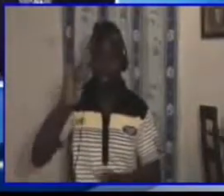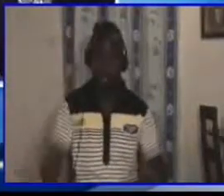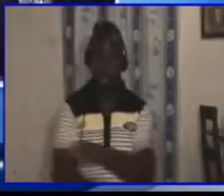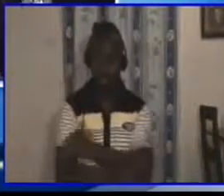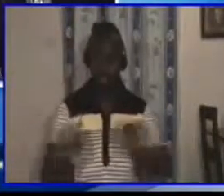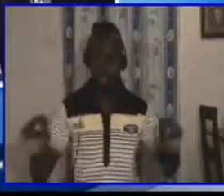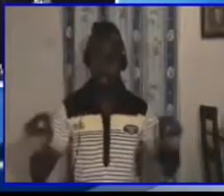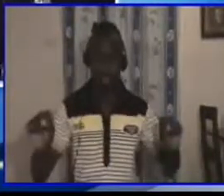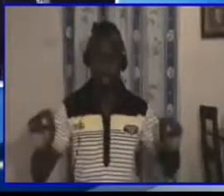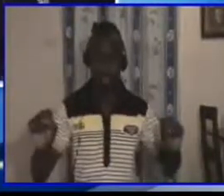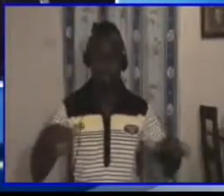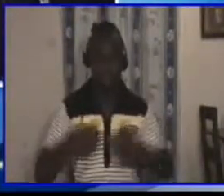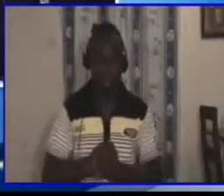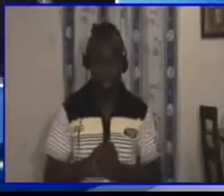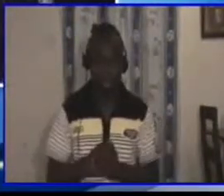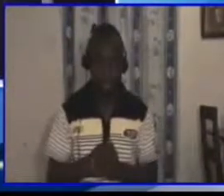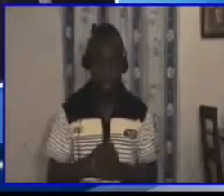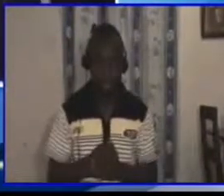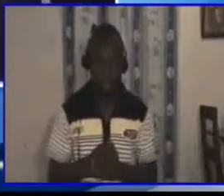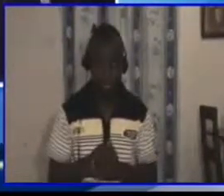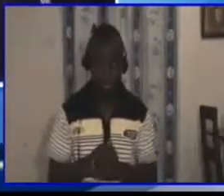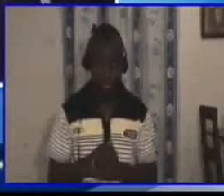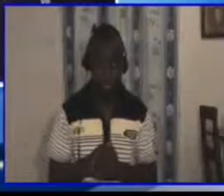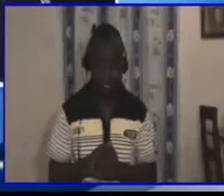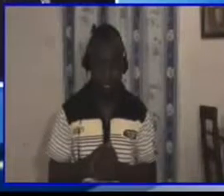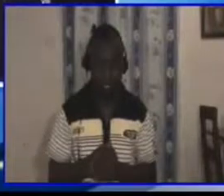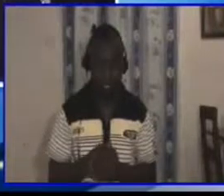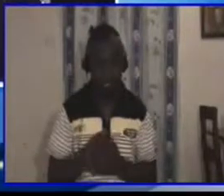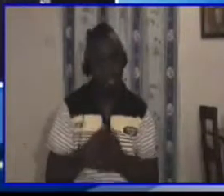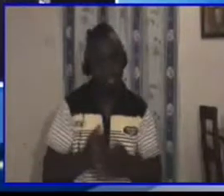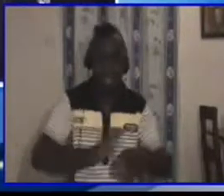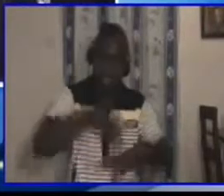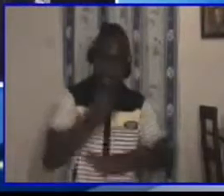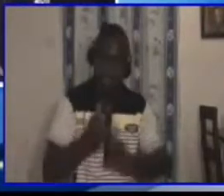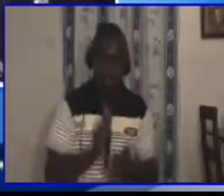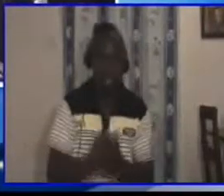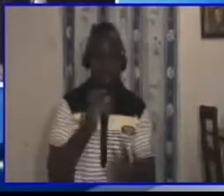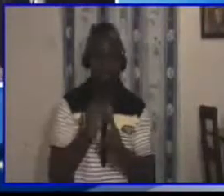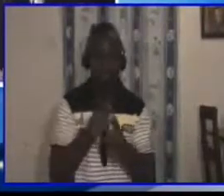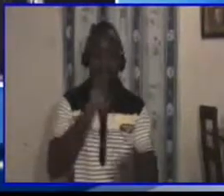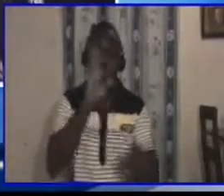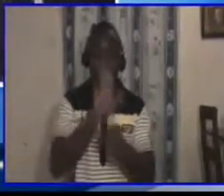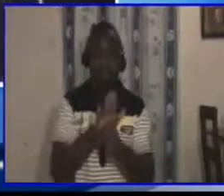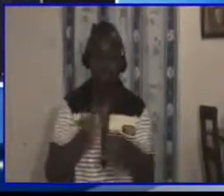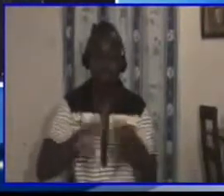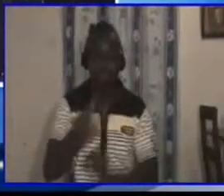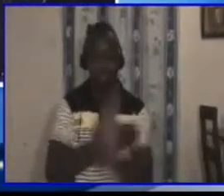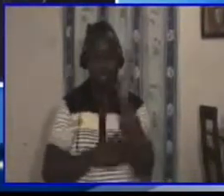dobbiamo avere la nostra personale esperienza di salvezza